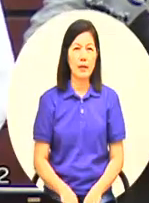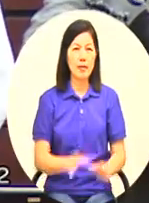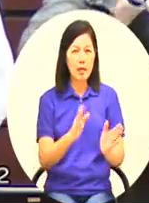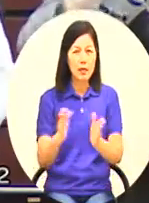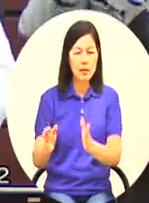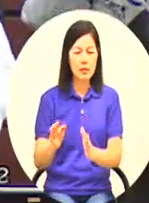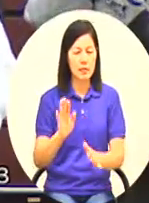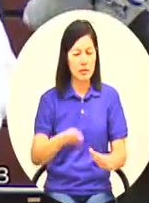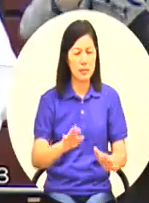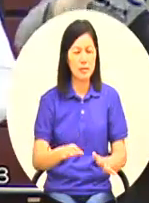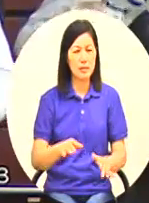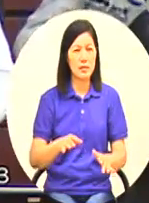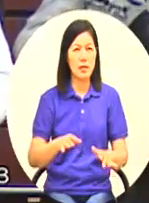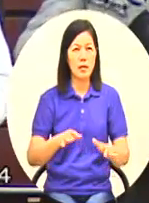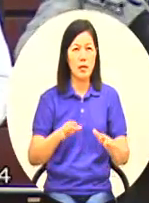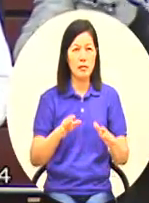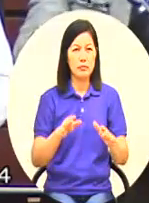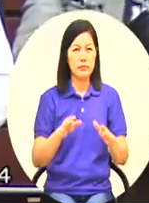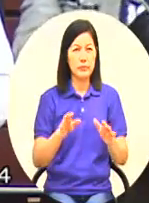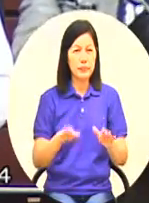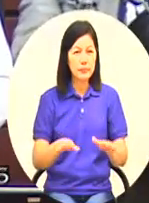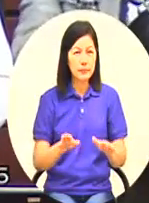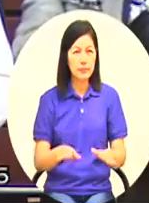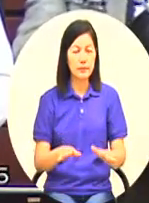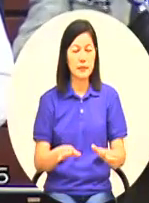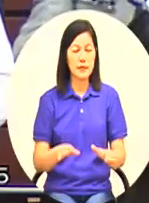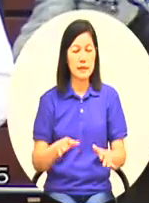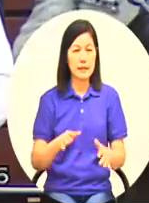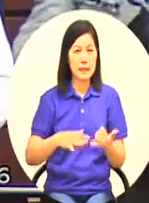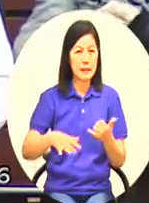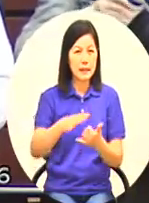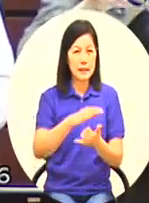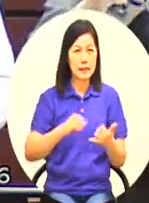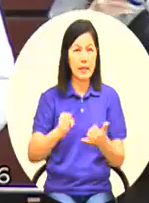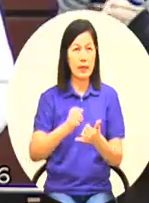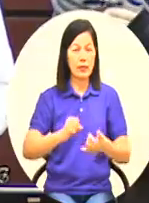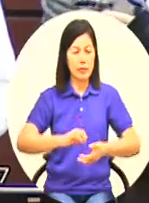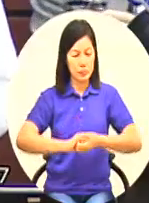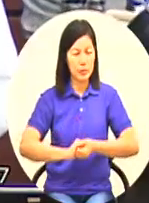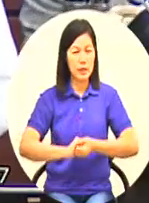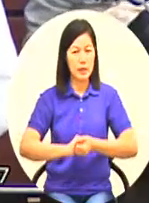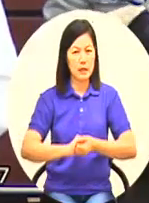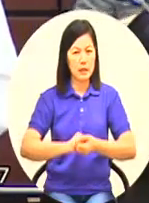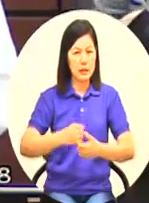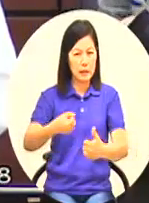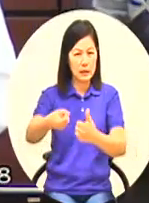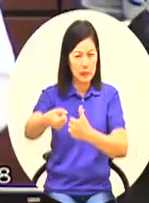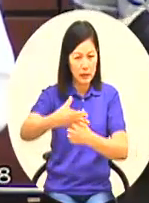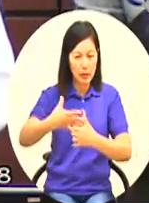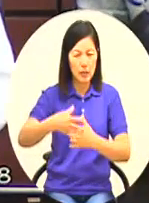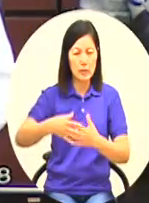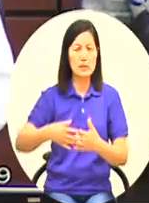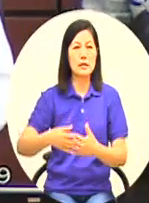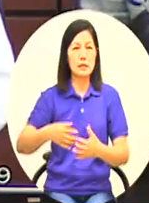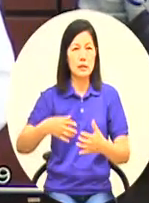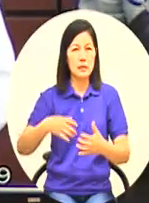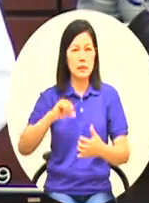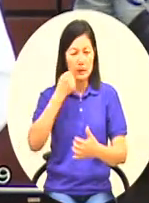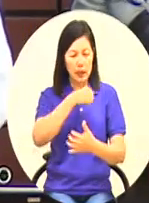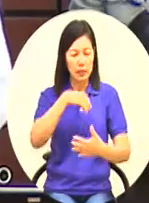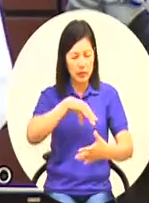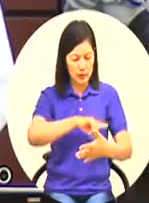个，因为目前我们国内的所有的这些已经确定的感染都是境外感染，那都是到尤其